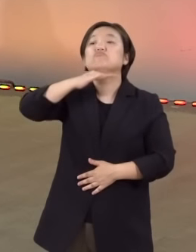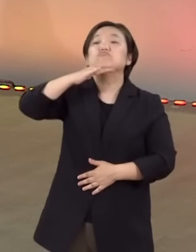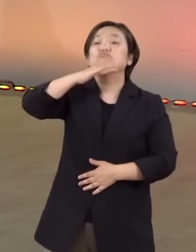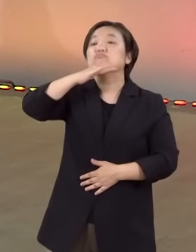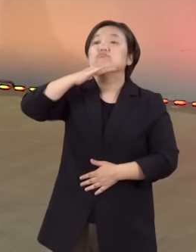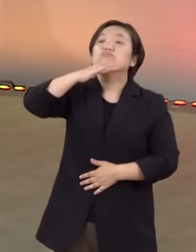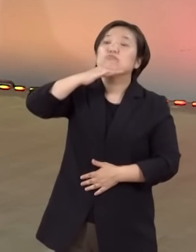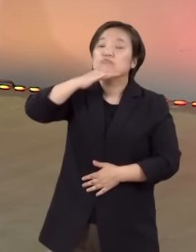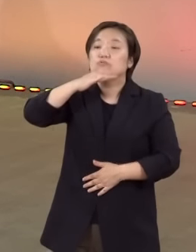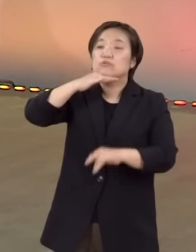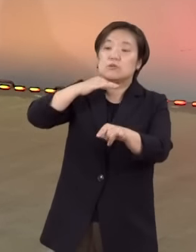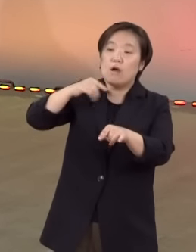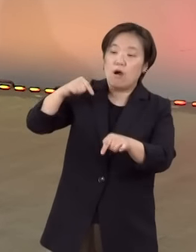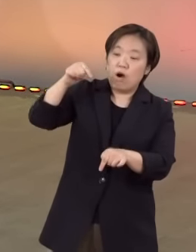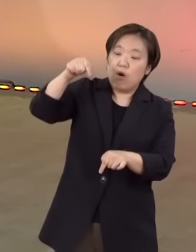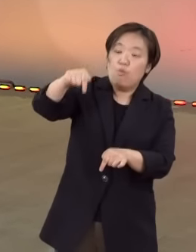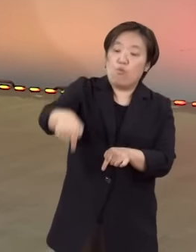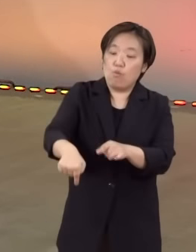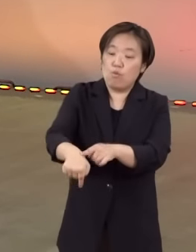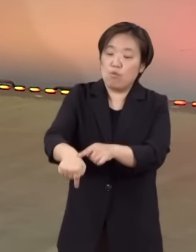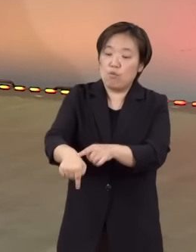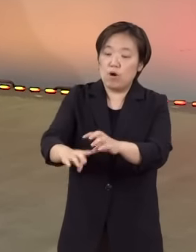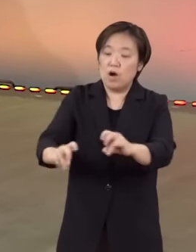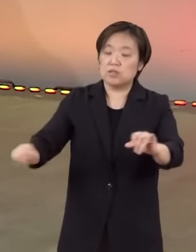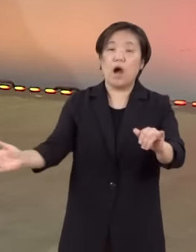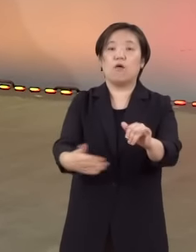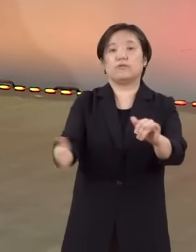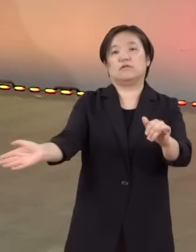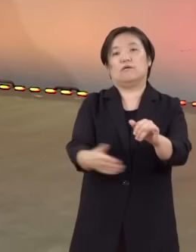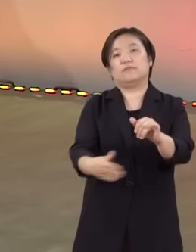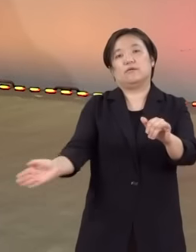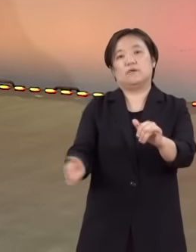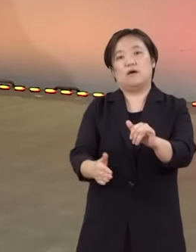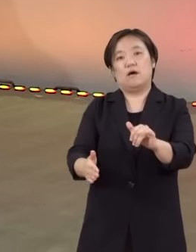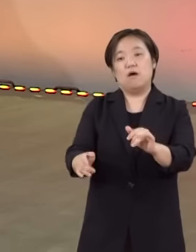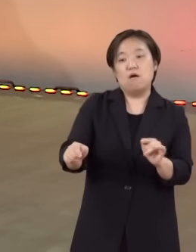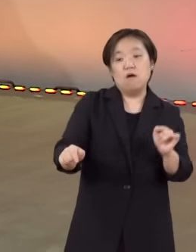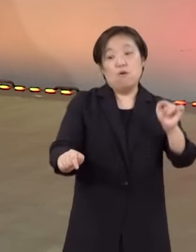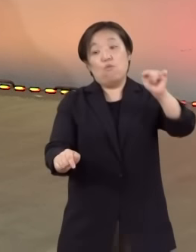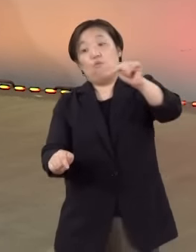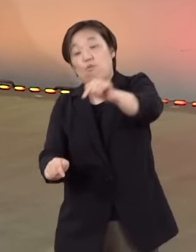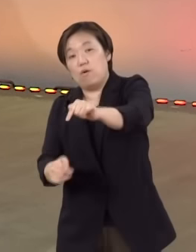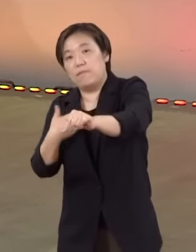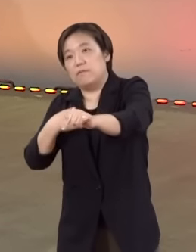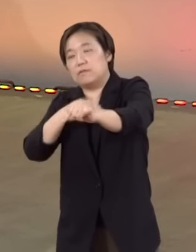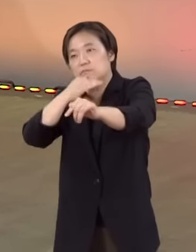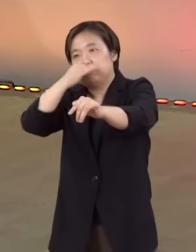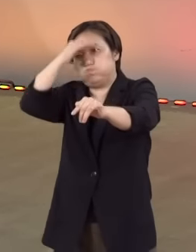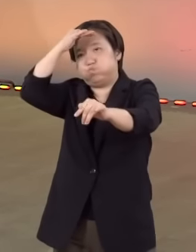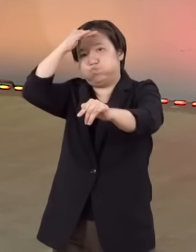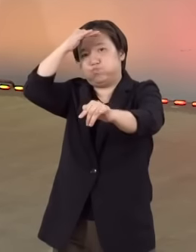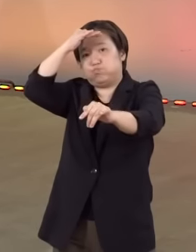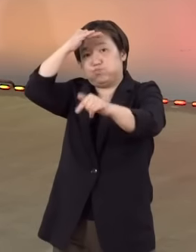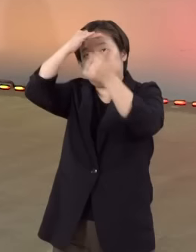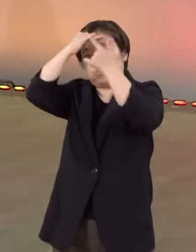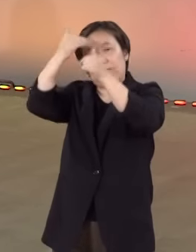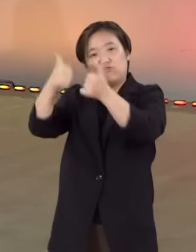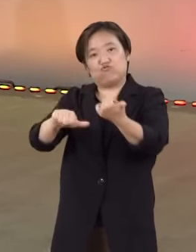땅에 닿지 않더라고요 한 발만 더 갔으면 저는 아마 죽지 않았을까